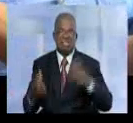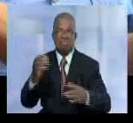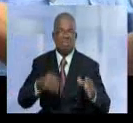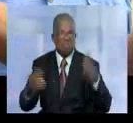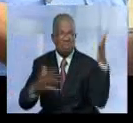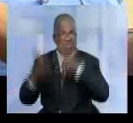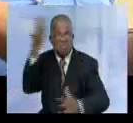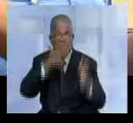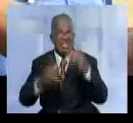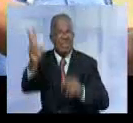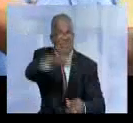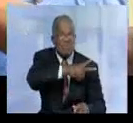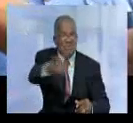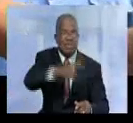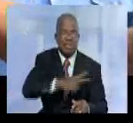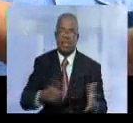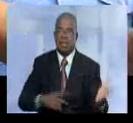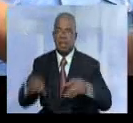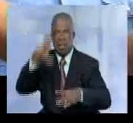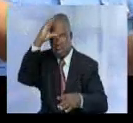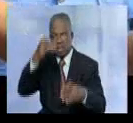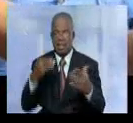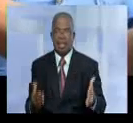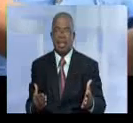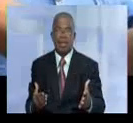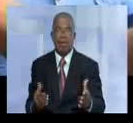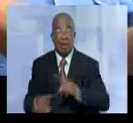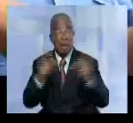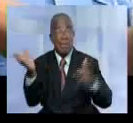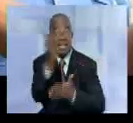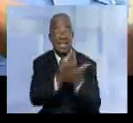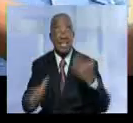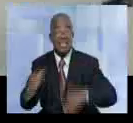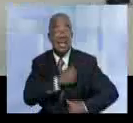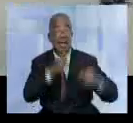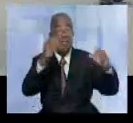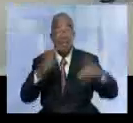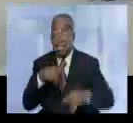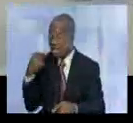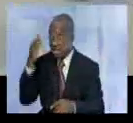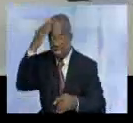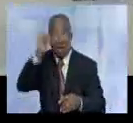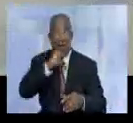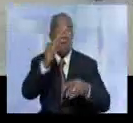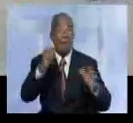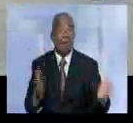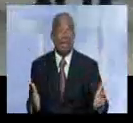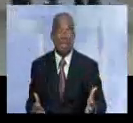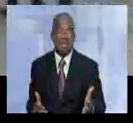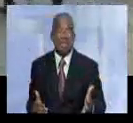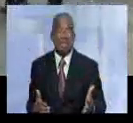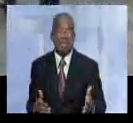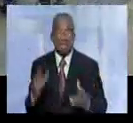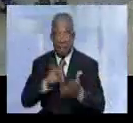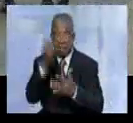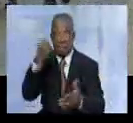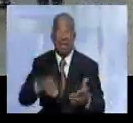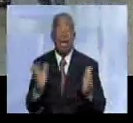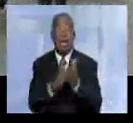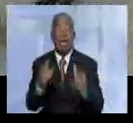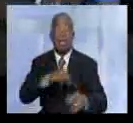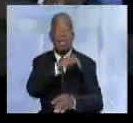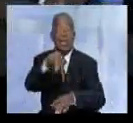de l'ordre pour leur permettre d'être à même de les sécuriser. À l'école nationale de police et au 1er bataillon